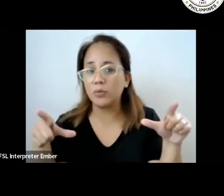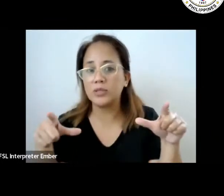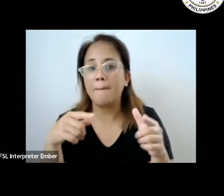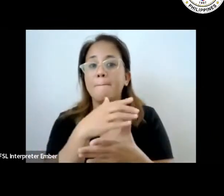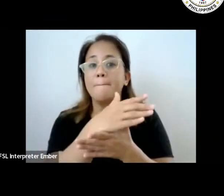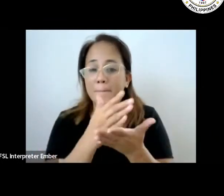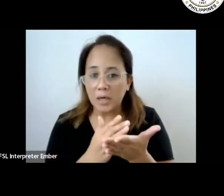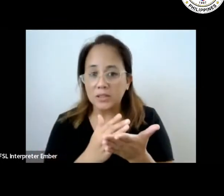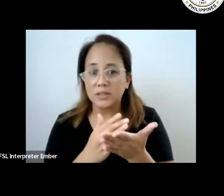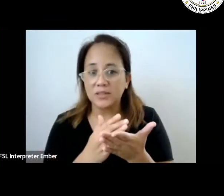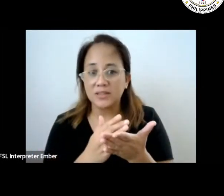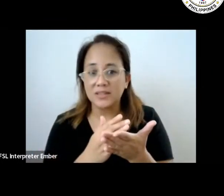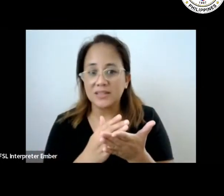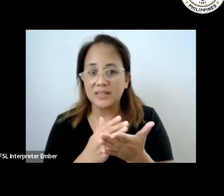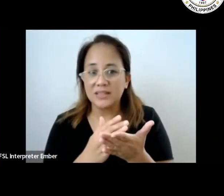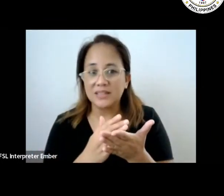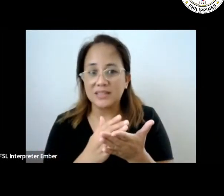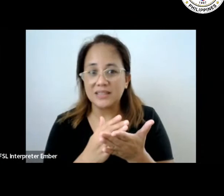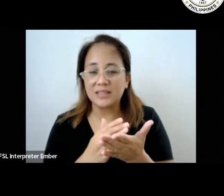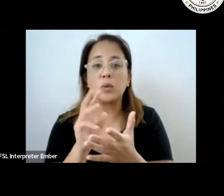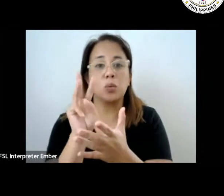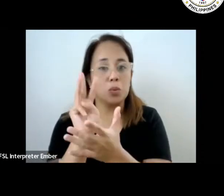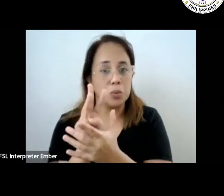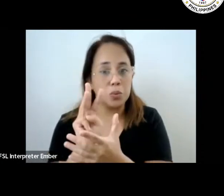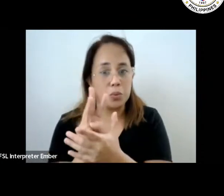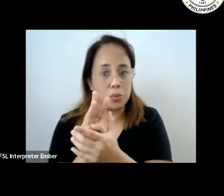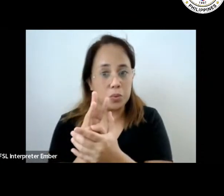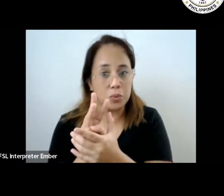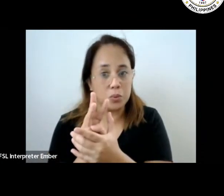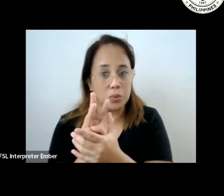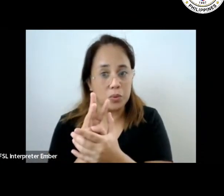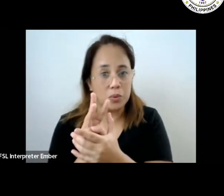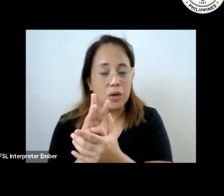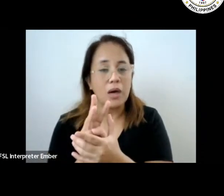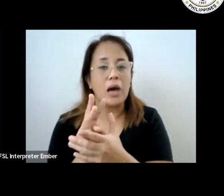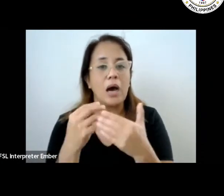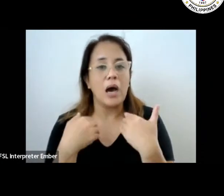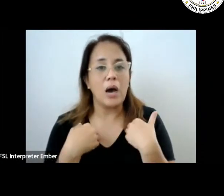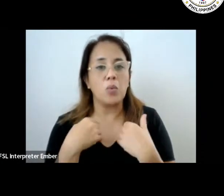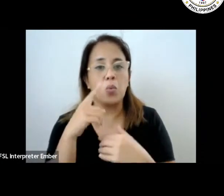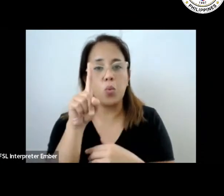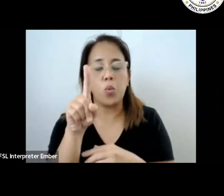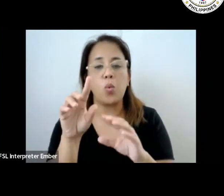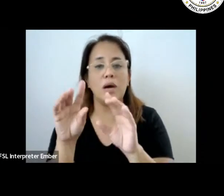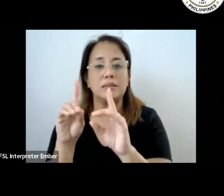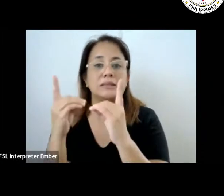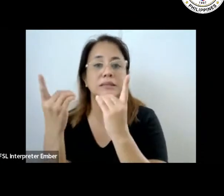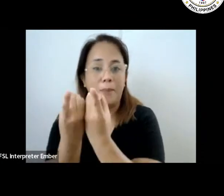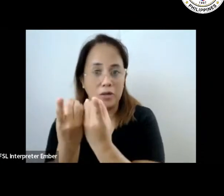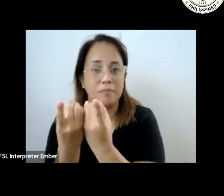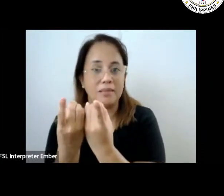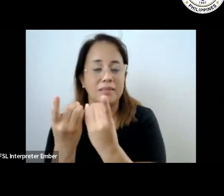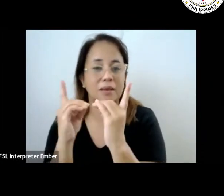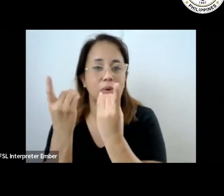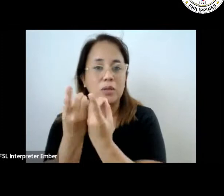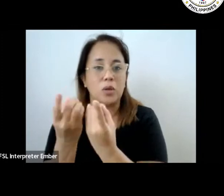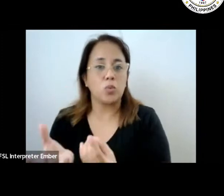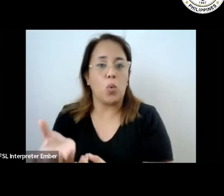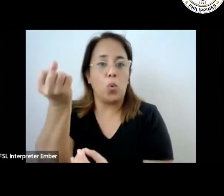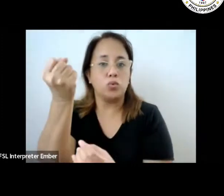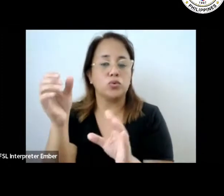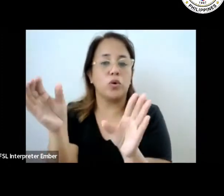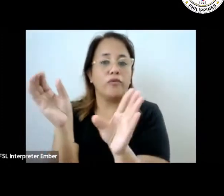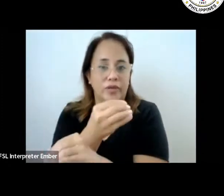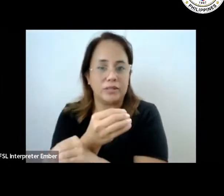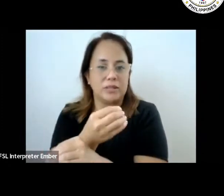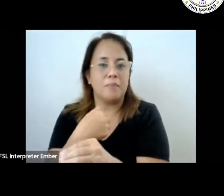po ng Commission sa Wikang Pilipino, at may isang unit at isang espasyo na po sila sa aming opisina. At